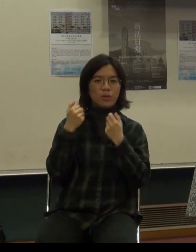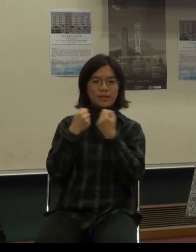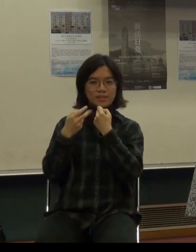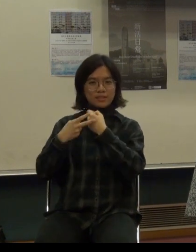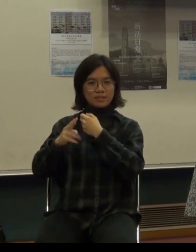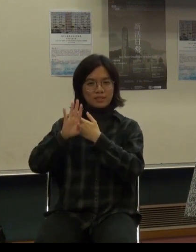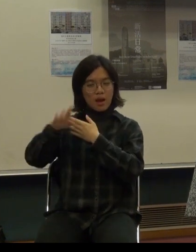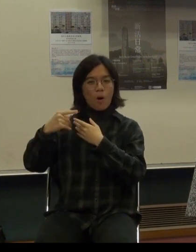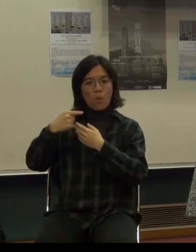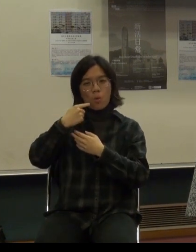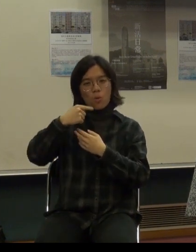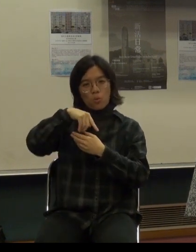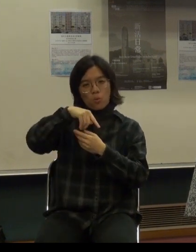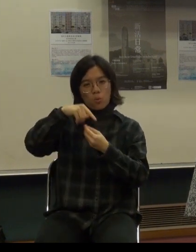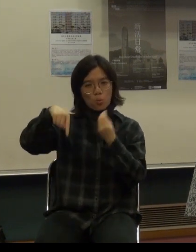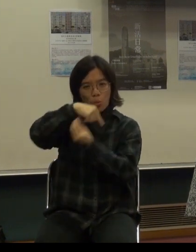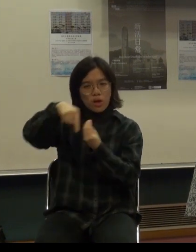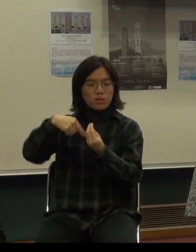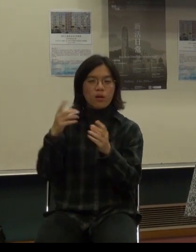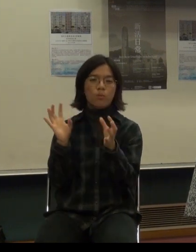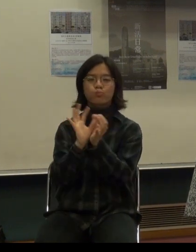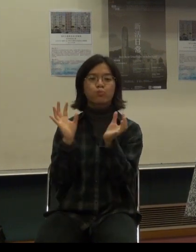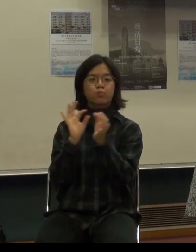的環境，但我想是